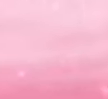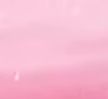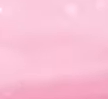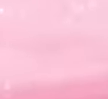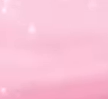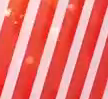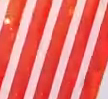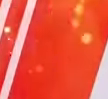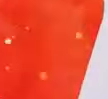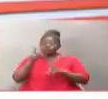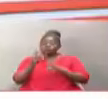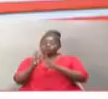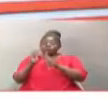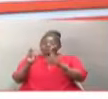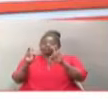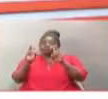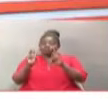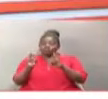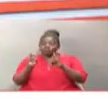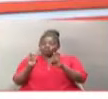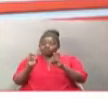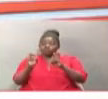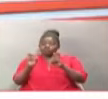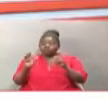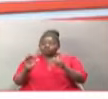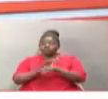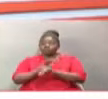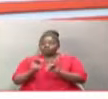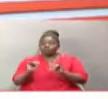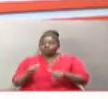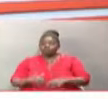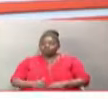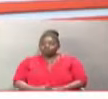tusooke tujje nago mubujjuvu tuseguka.